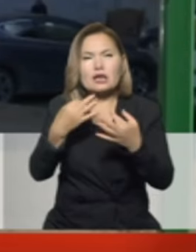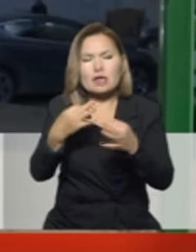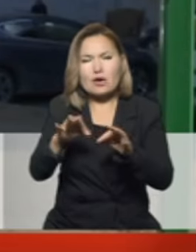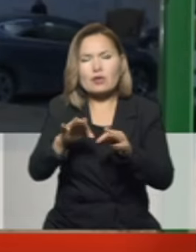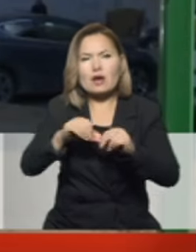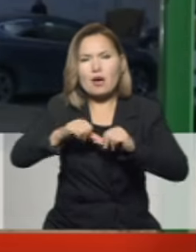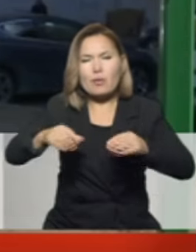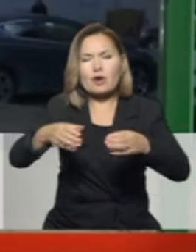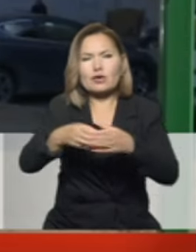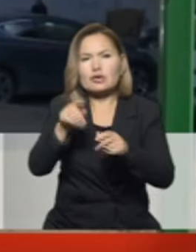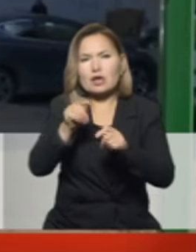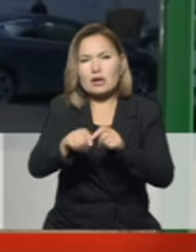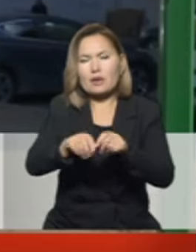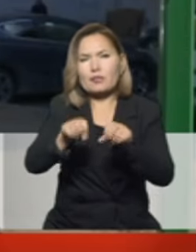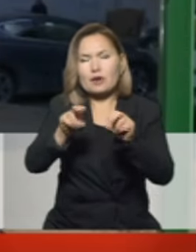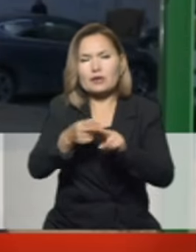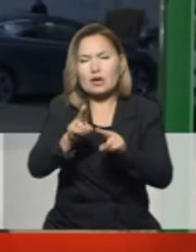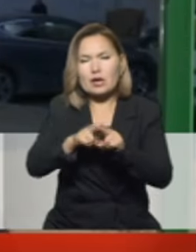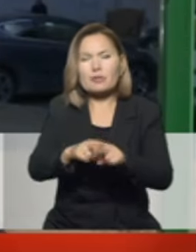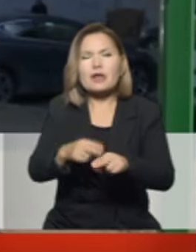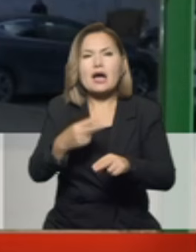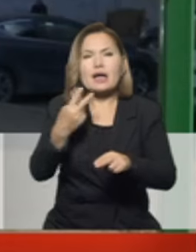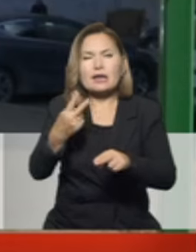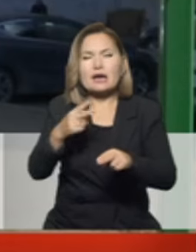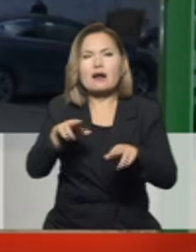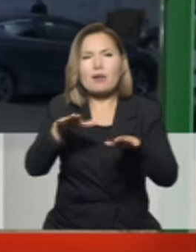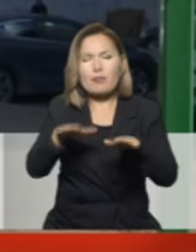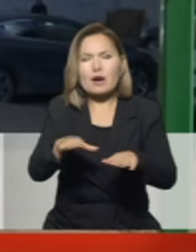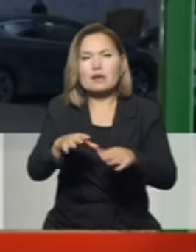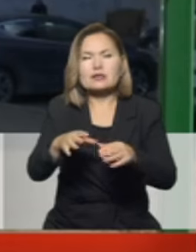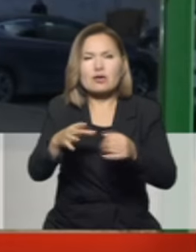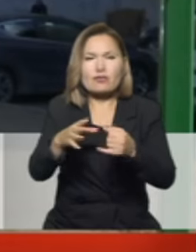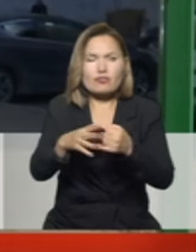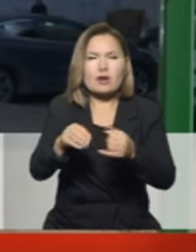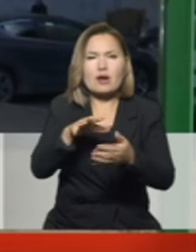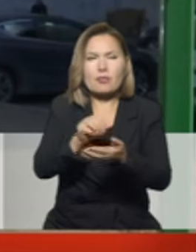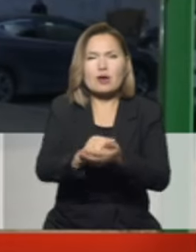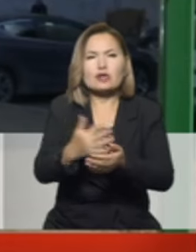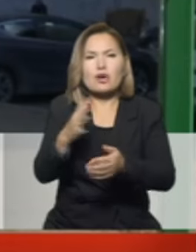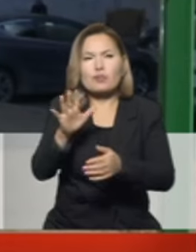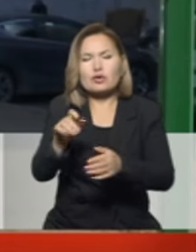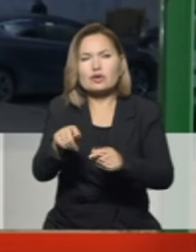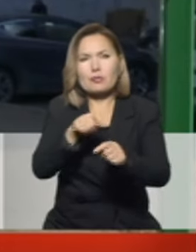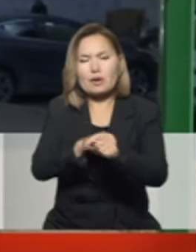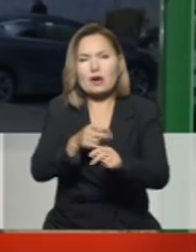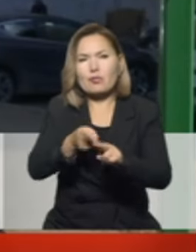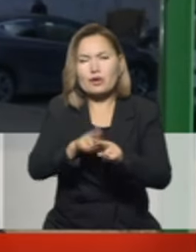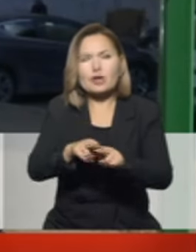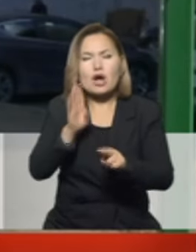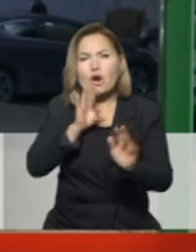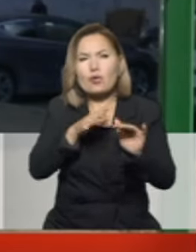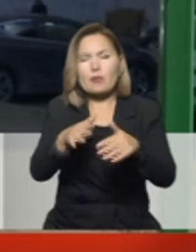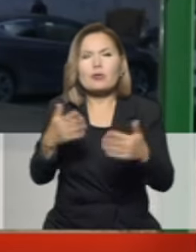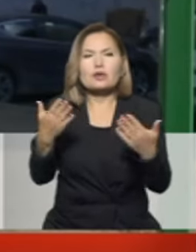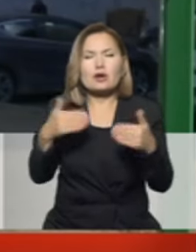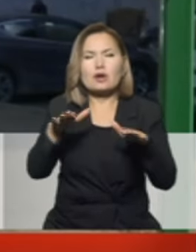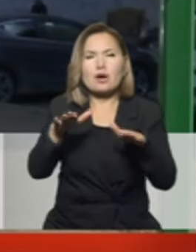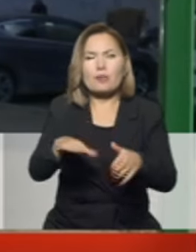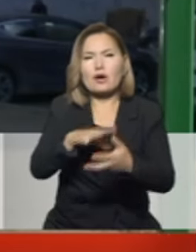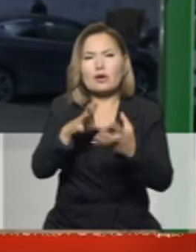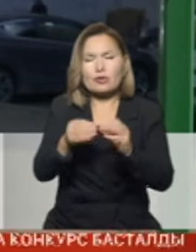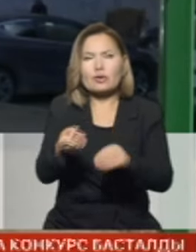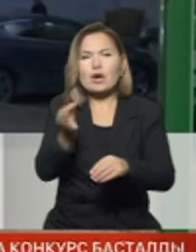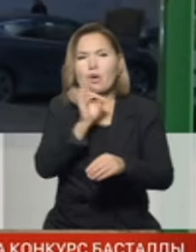эколог сарапшының зерттеуі бойынша сол екі базаның санитарлық арақашықтығы 500 метр. Сондықтан бұл жағажайды демалыс орны